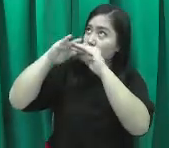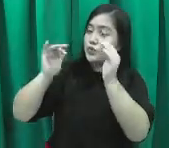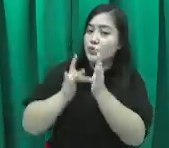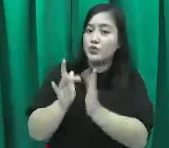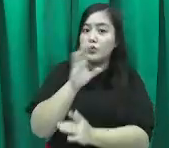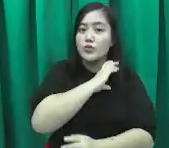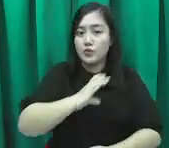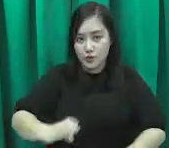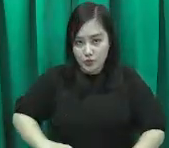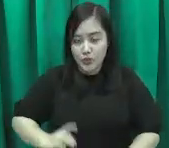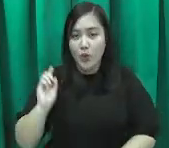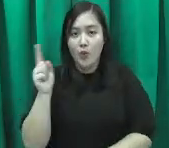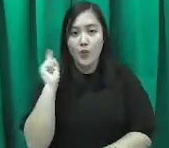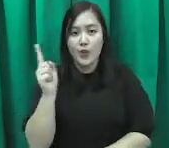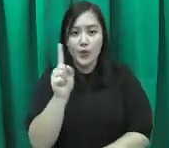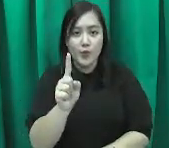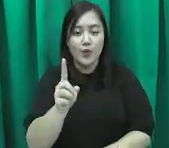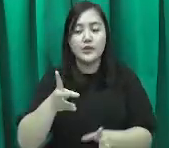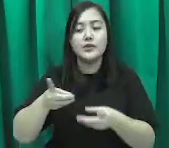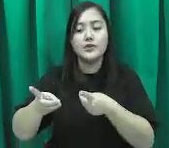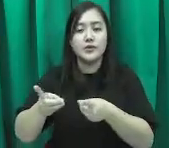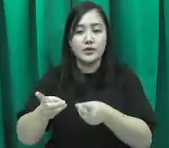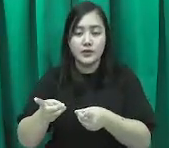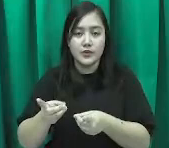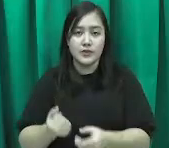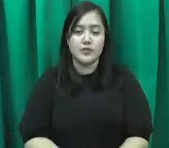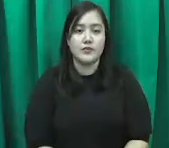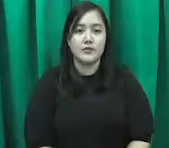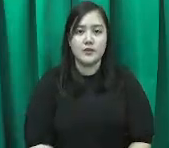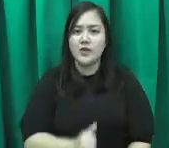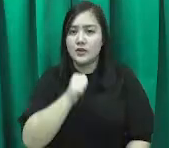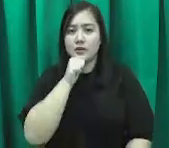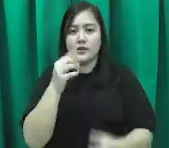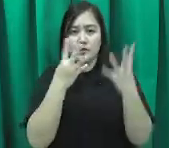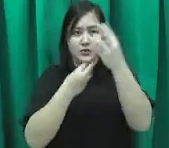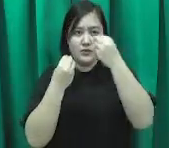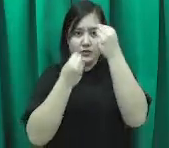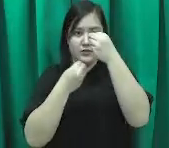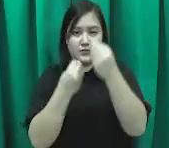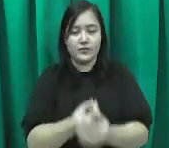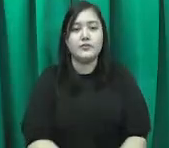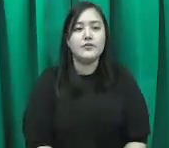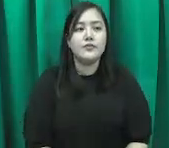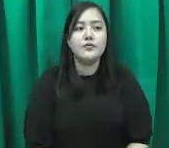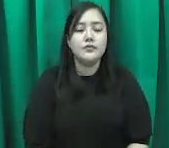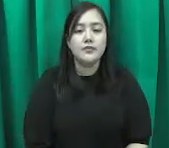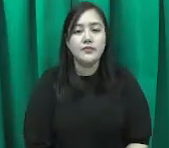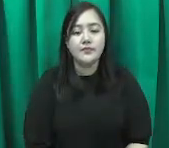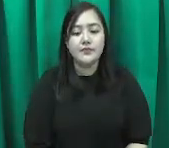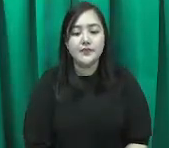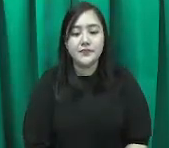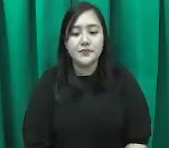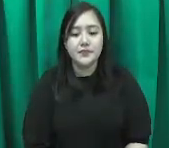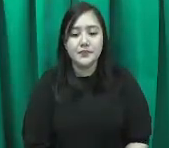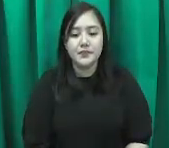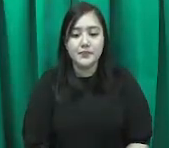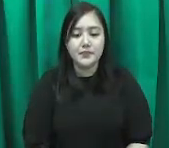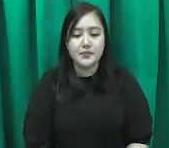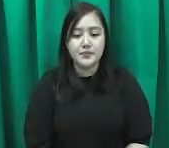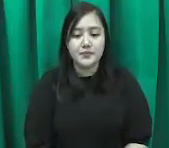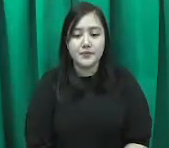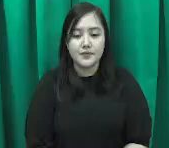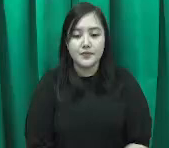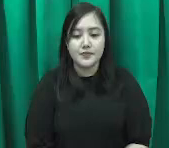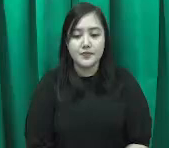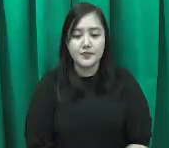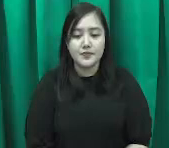lang direction. Hindi ka mapapagod. Pero kung two-way ka, isa dito, tapos balik ka, dito na naman, hindi mo alam. Oh. Magulo ang buhay mo talaga. Split yun. Yeah.